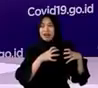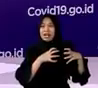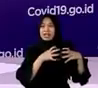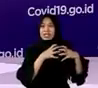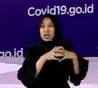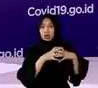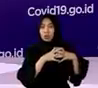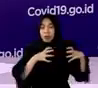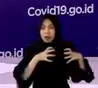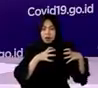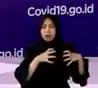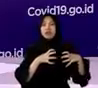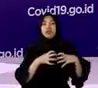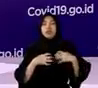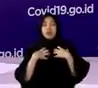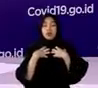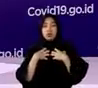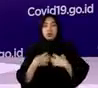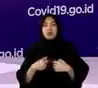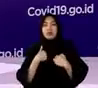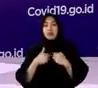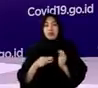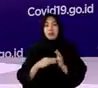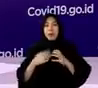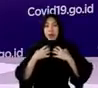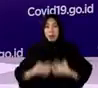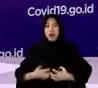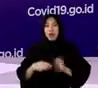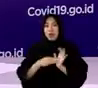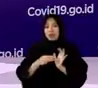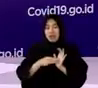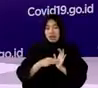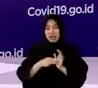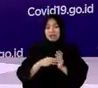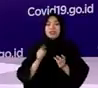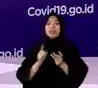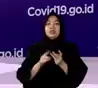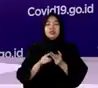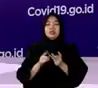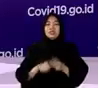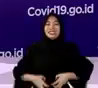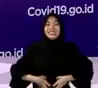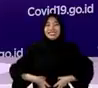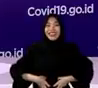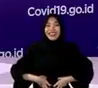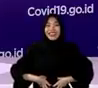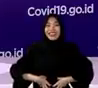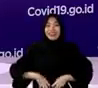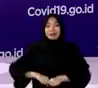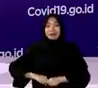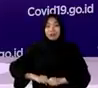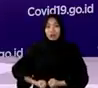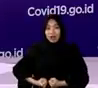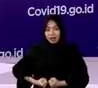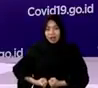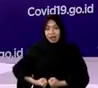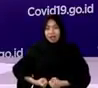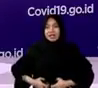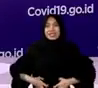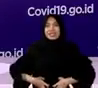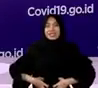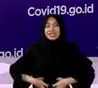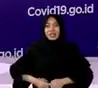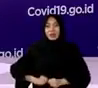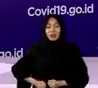kemudian pernafasan, ini masalah pada fungsi paru-paru, yang ketiga kerusakan ginjal akut, kemudian yang keempat